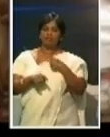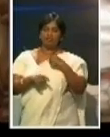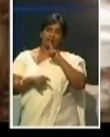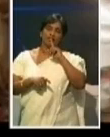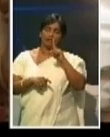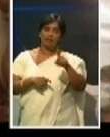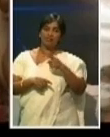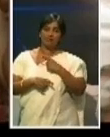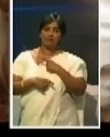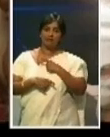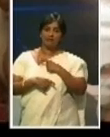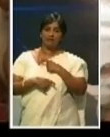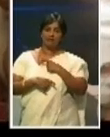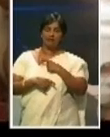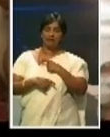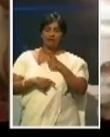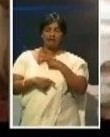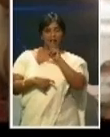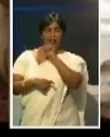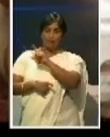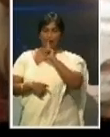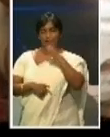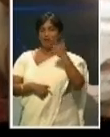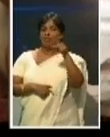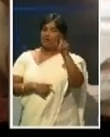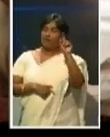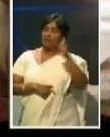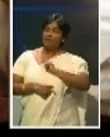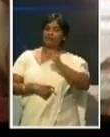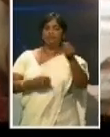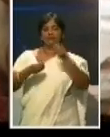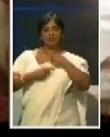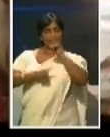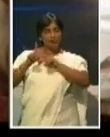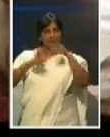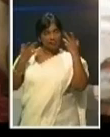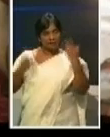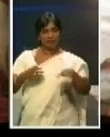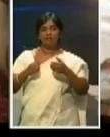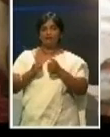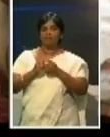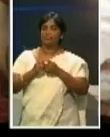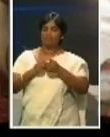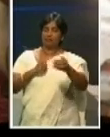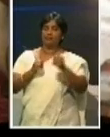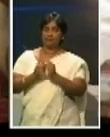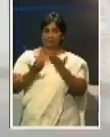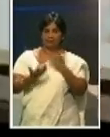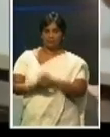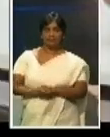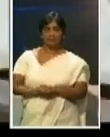ඉල්ලා හිටින එකයි. මම කමිටියක් අපොයින්ට් නොකරේ මේ සාකච්ඡාවෙන් පස්සේ ඒක පත්